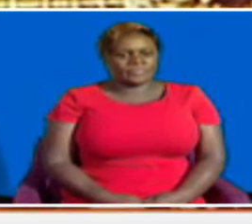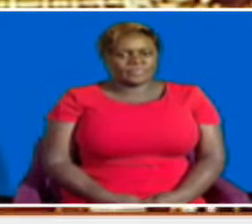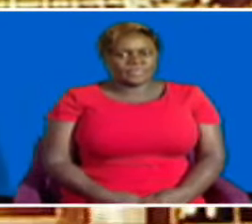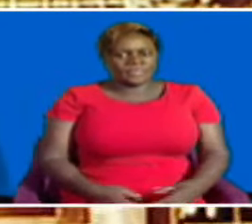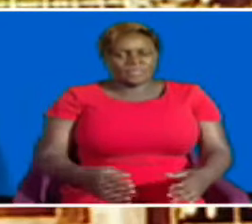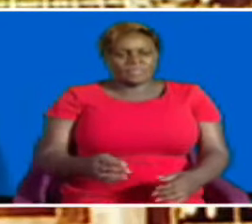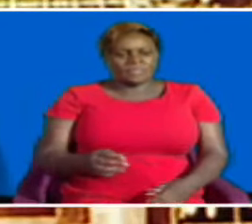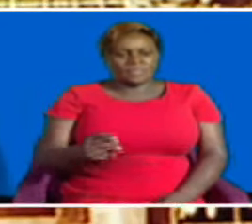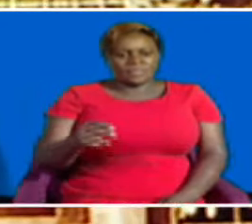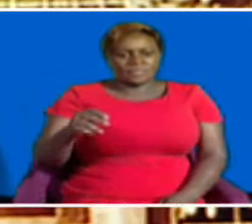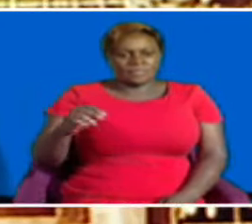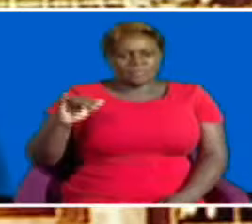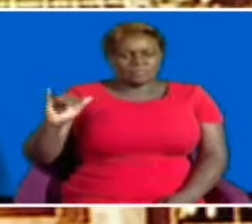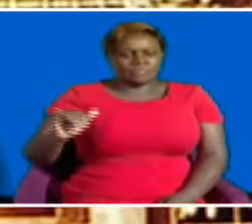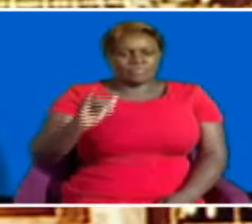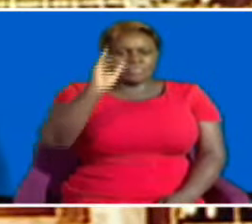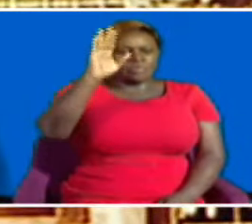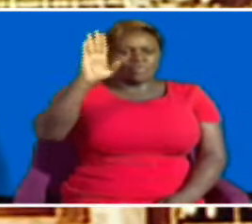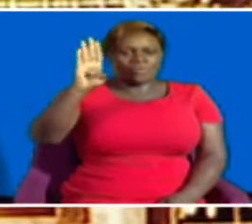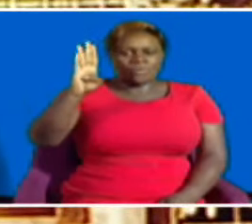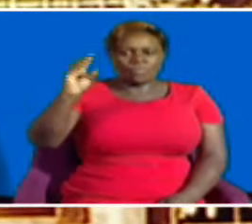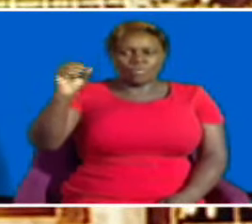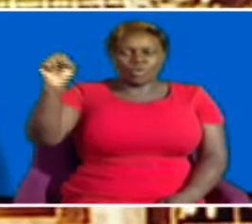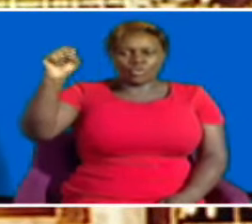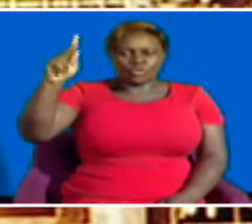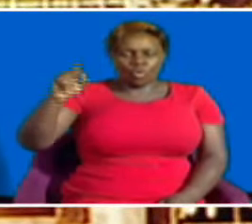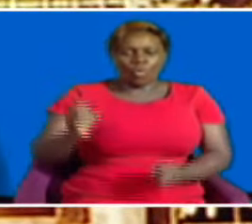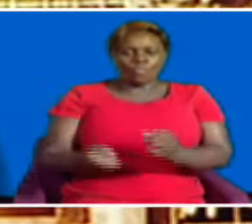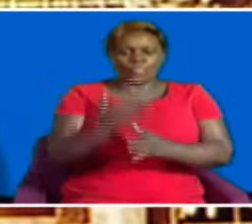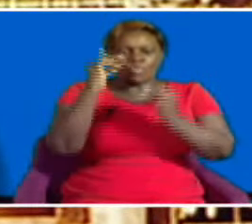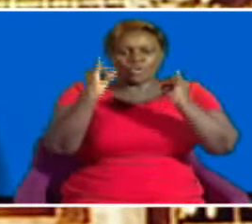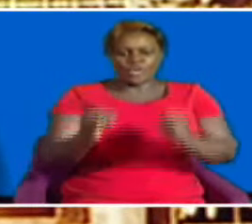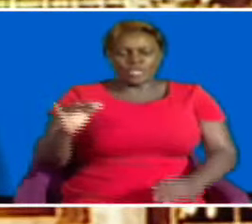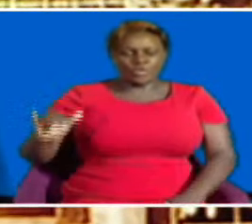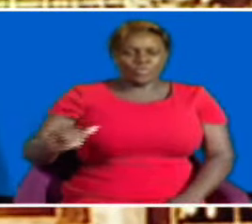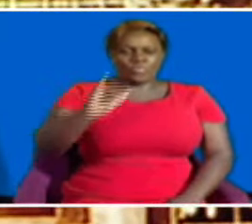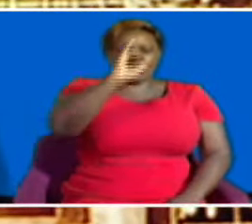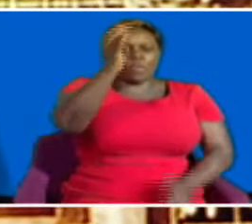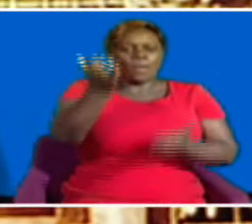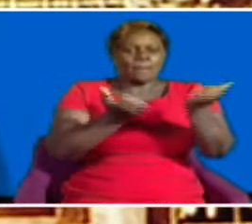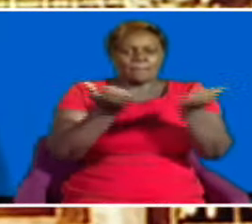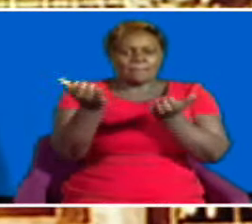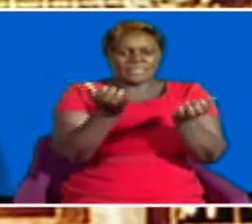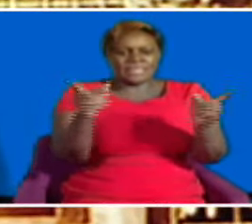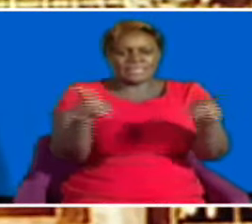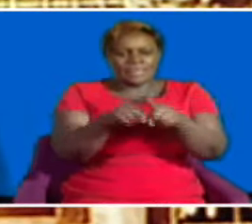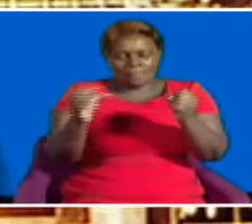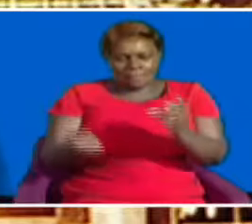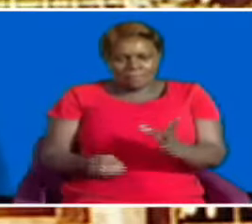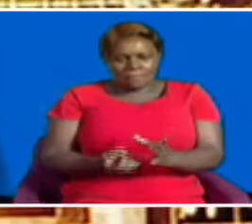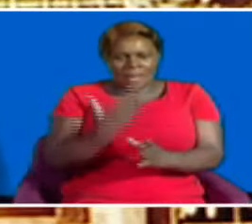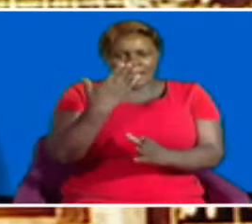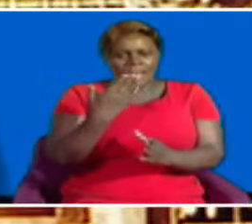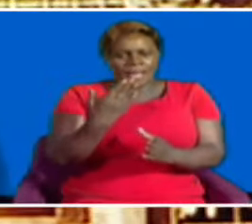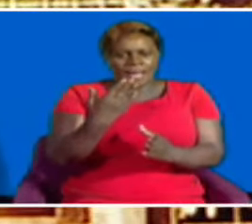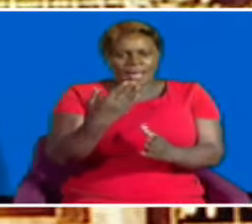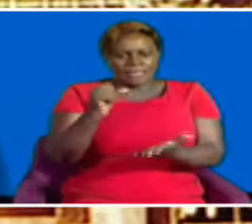Kampuni ya ndege za kibinafsi Boskovic Air Charter zimezindua ndege mpya daraja la biashara pamoja na kuzindua chapa yake